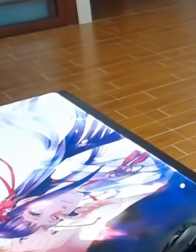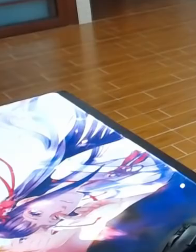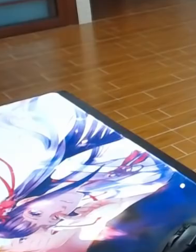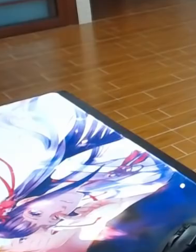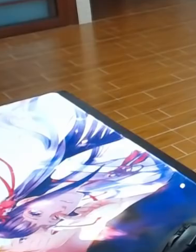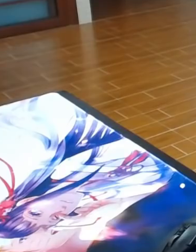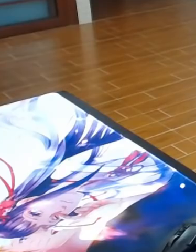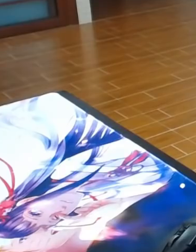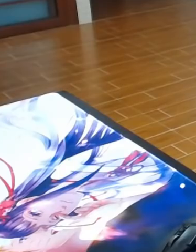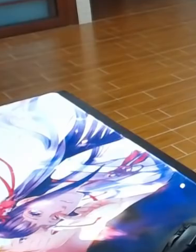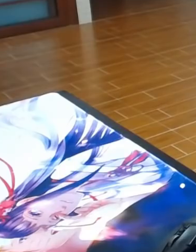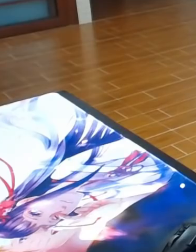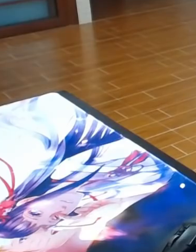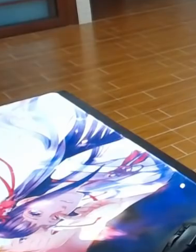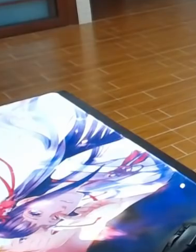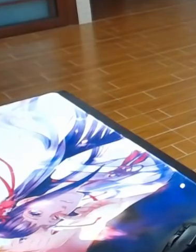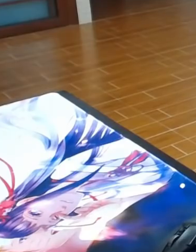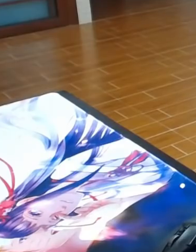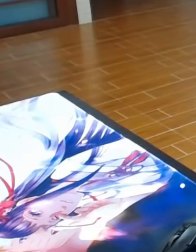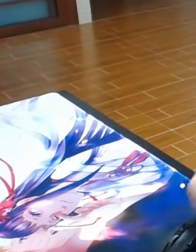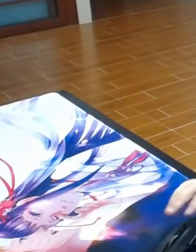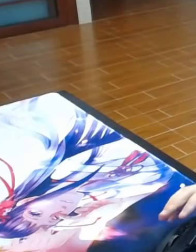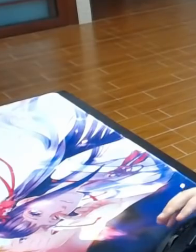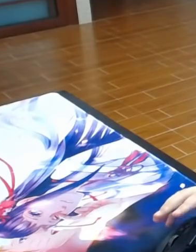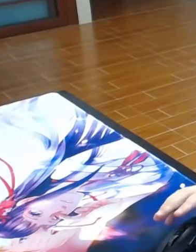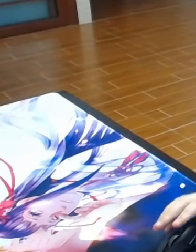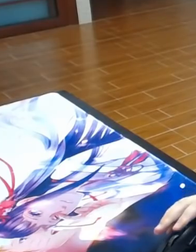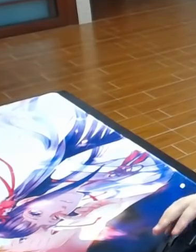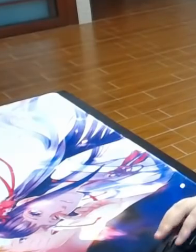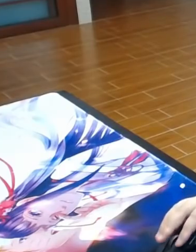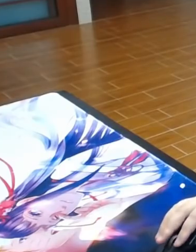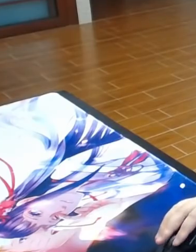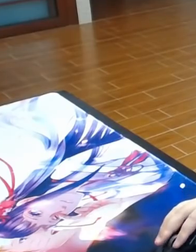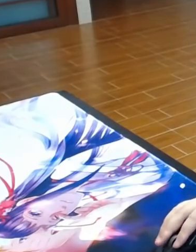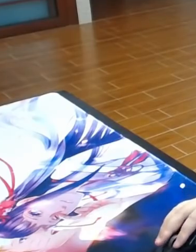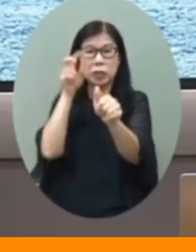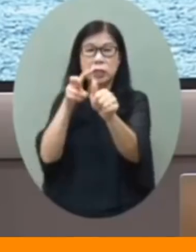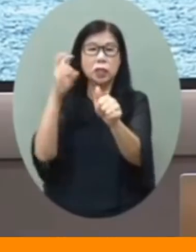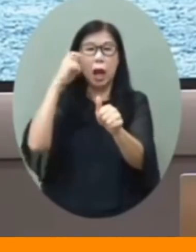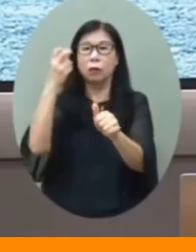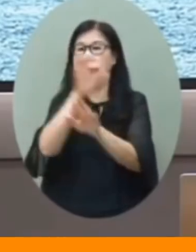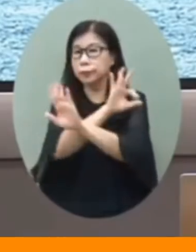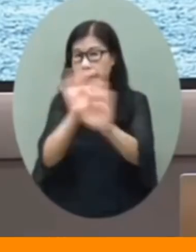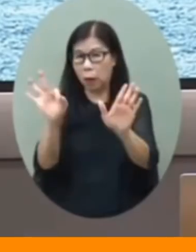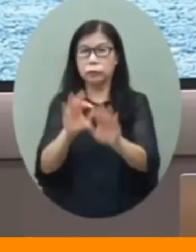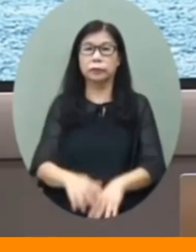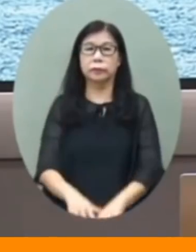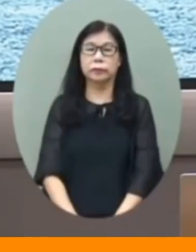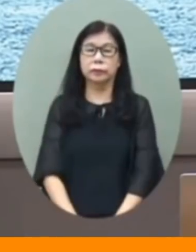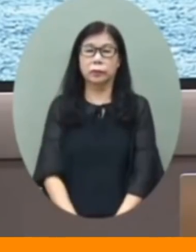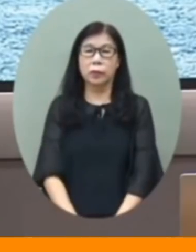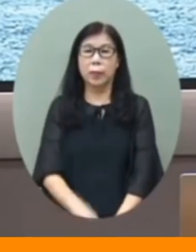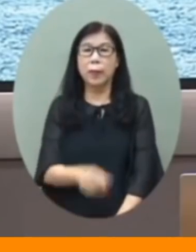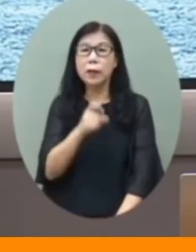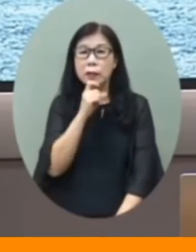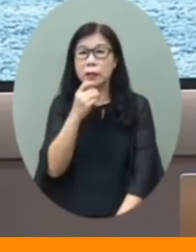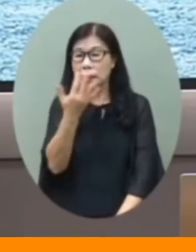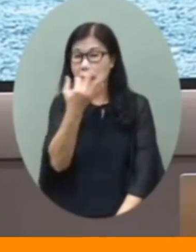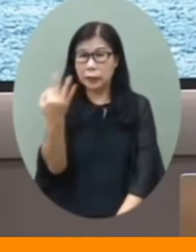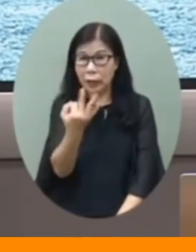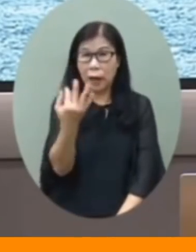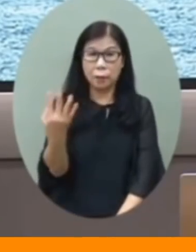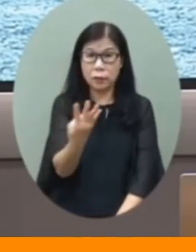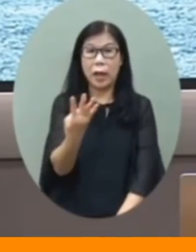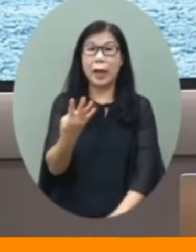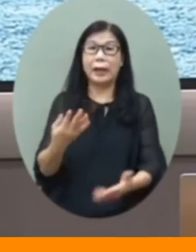呢個嘅議員咧？咁樣嚇，咁啊，佢哋都有回答嘅，大家睇一睇。 至於你問到有幾位現任